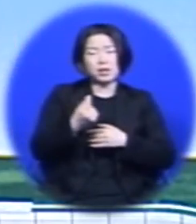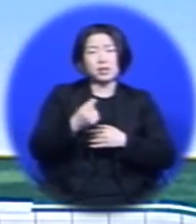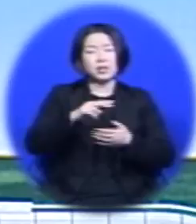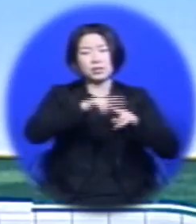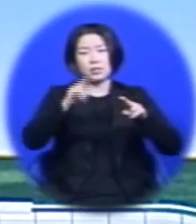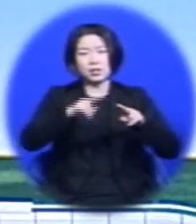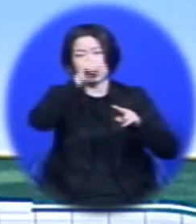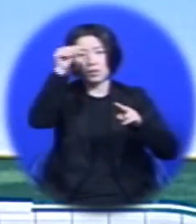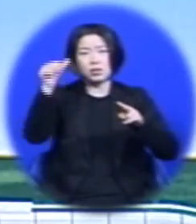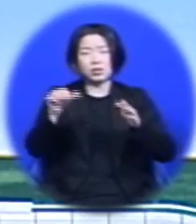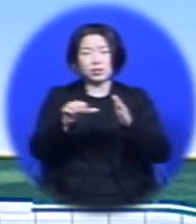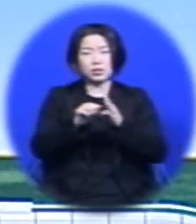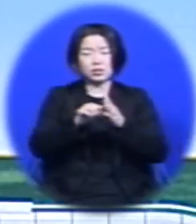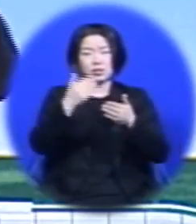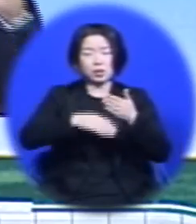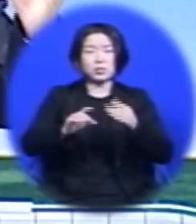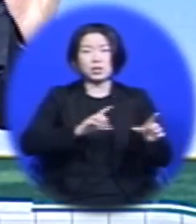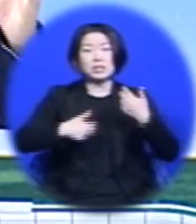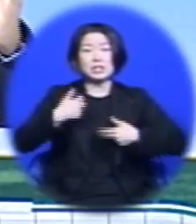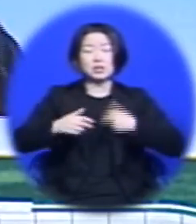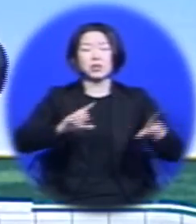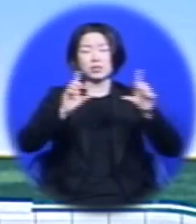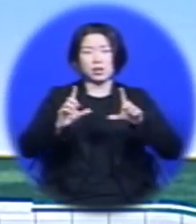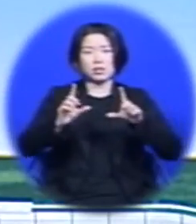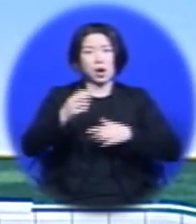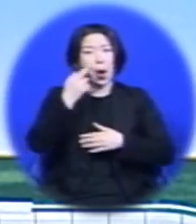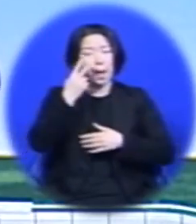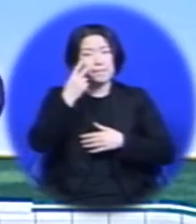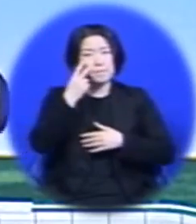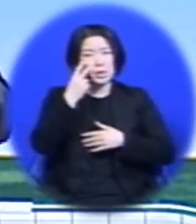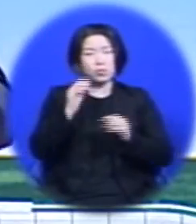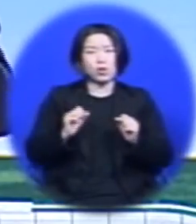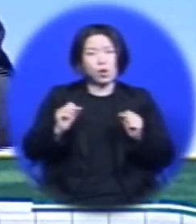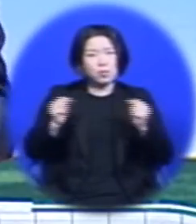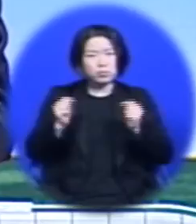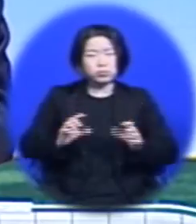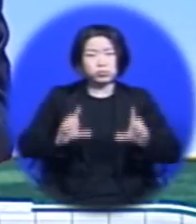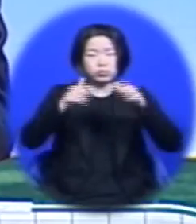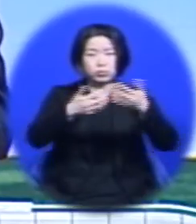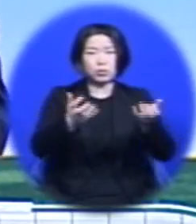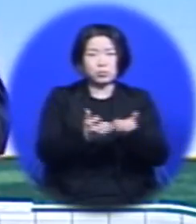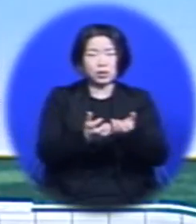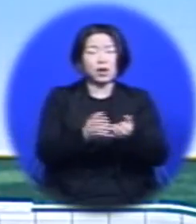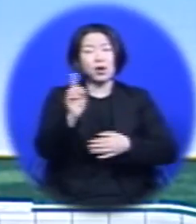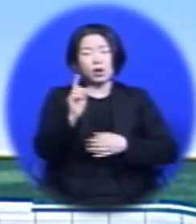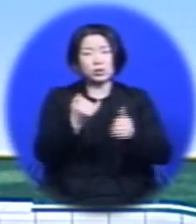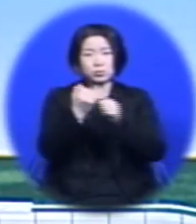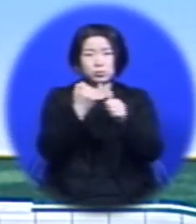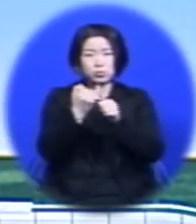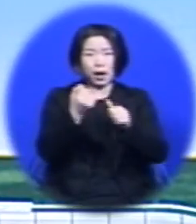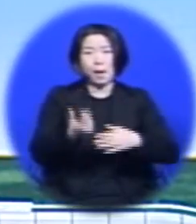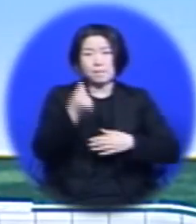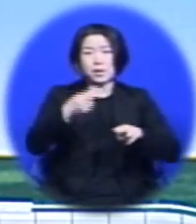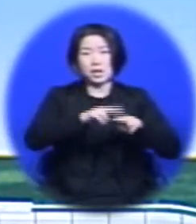살자 미국 북동부 에서 일하던 50대 후반의 오늘 부부가 조기 은퇴를 하고 그리고 플로리다의